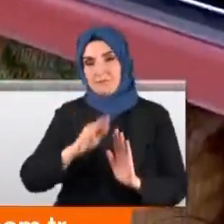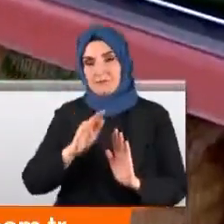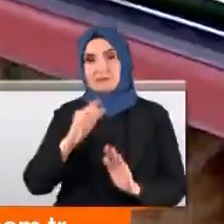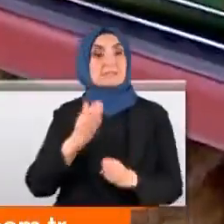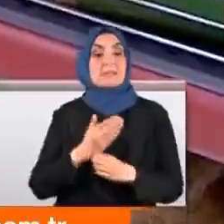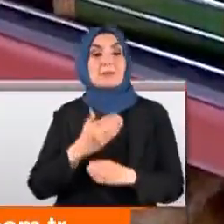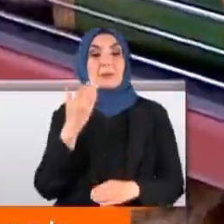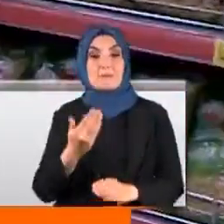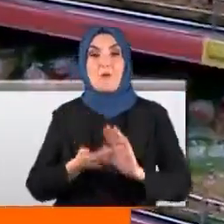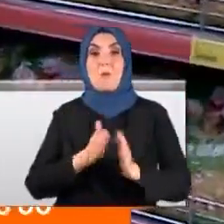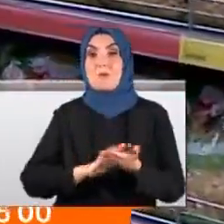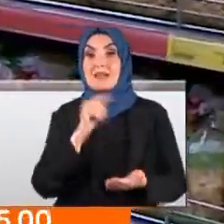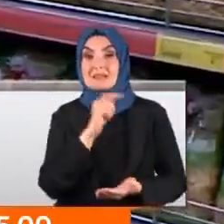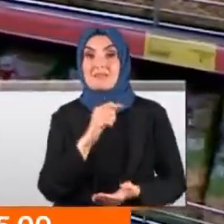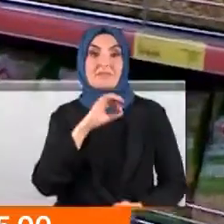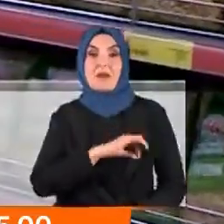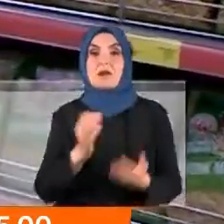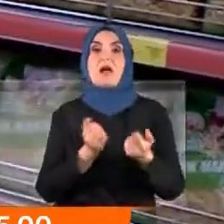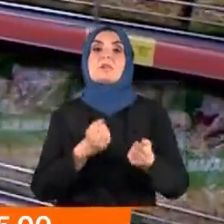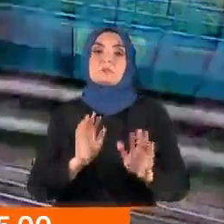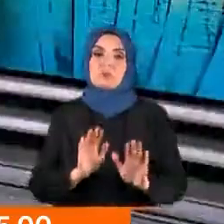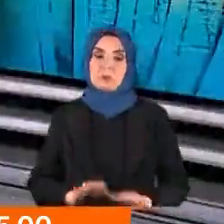ürünlerden kar almayacak olması.